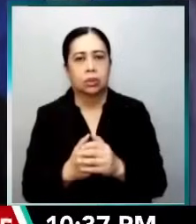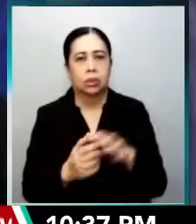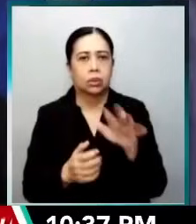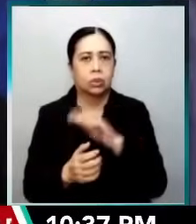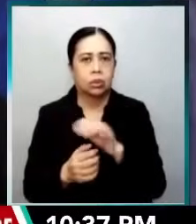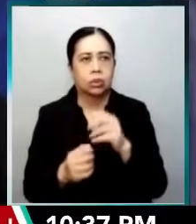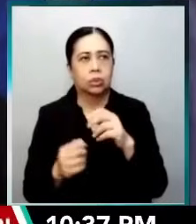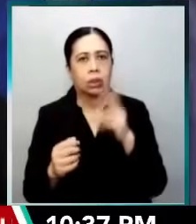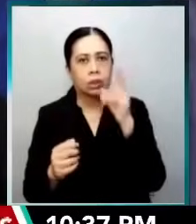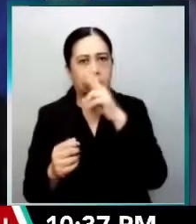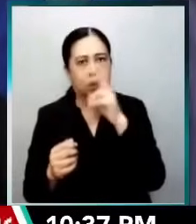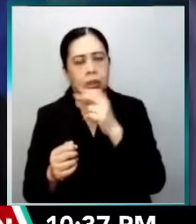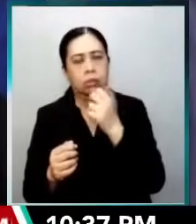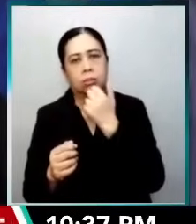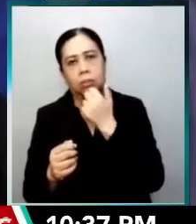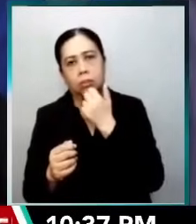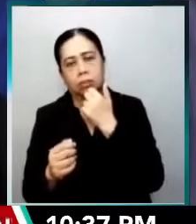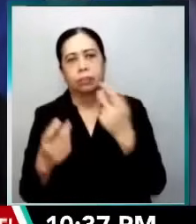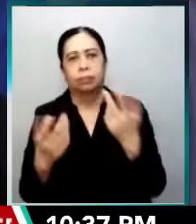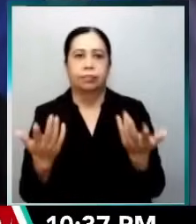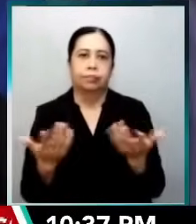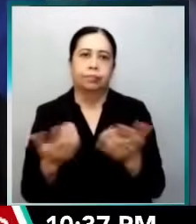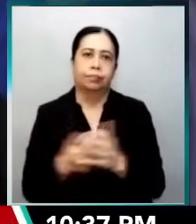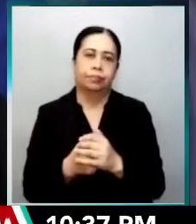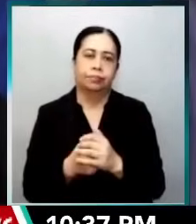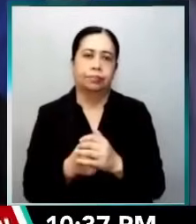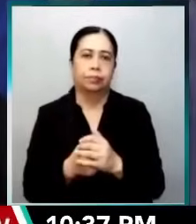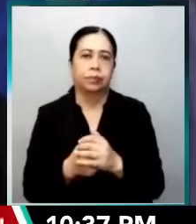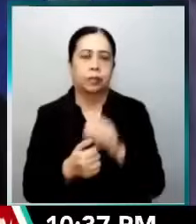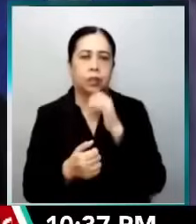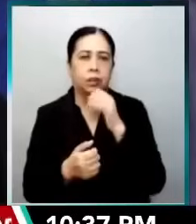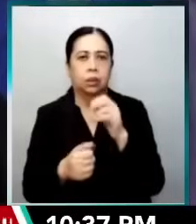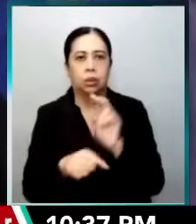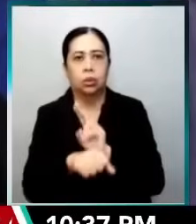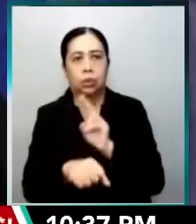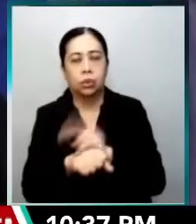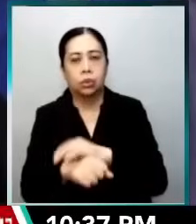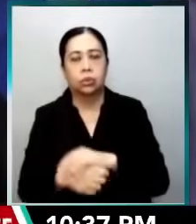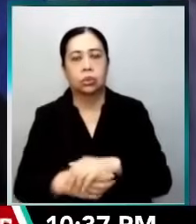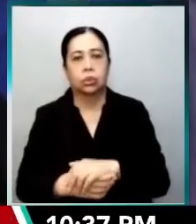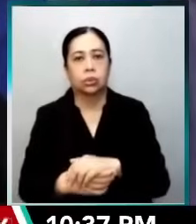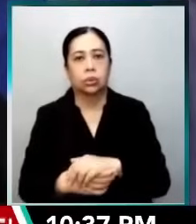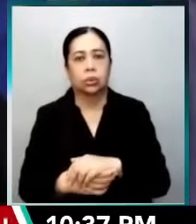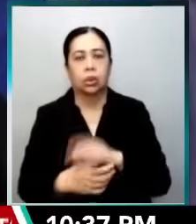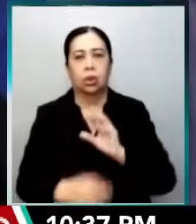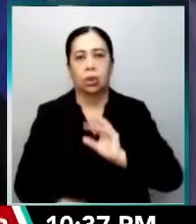na hindi paggamit po ng body-worn camera,